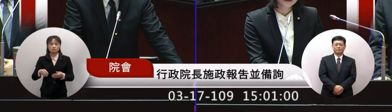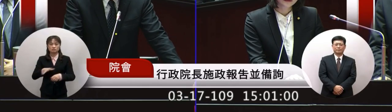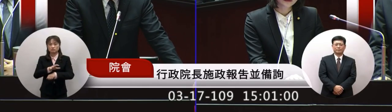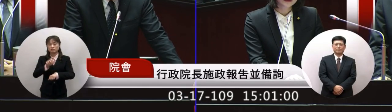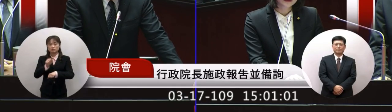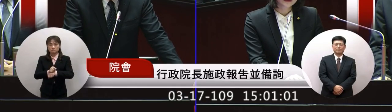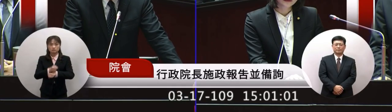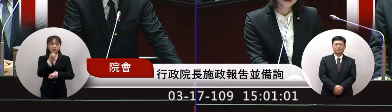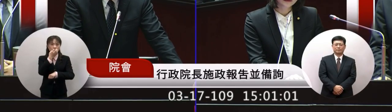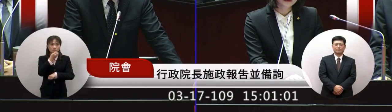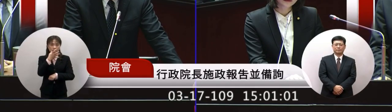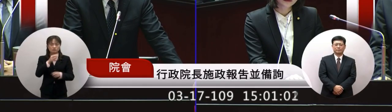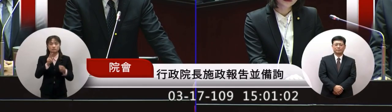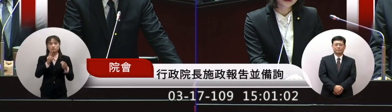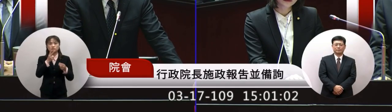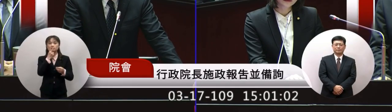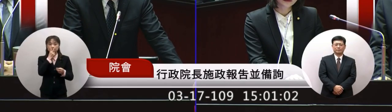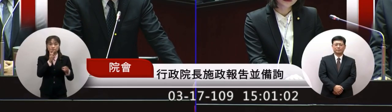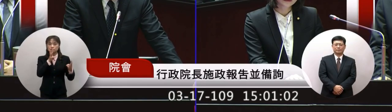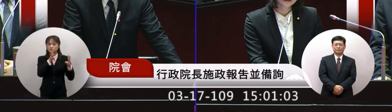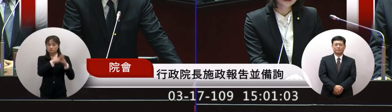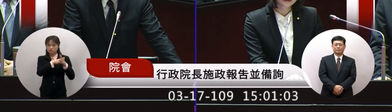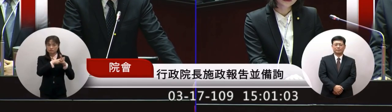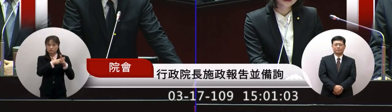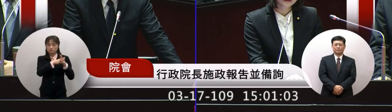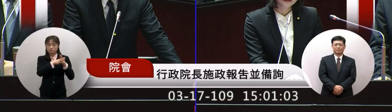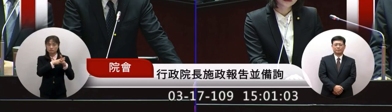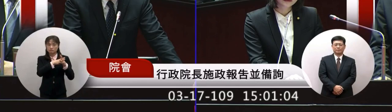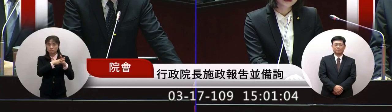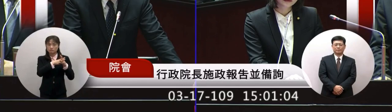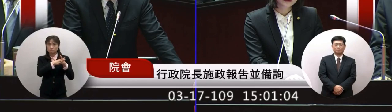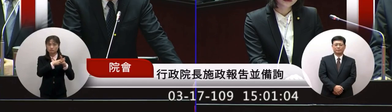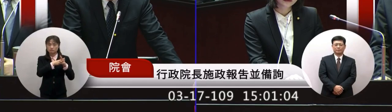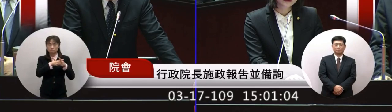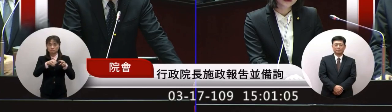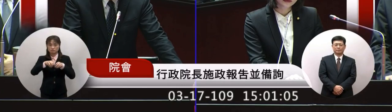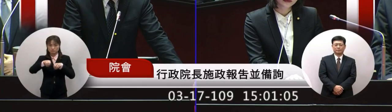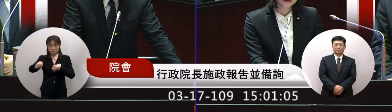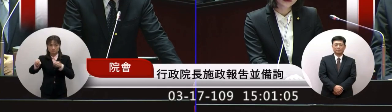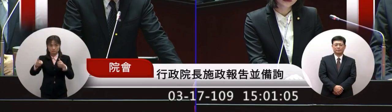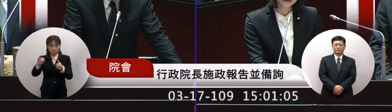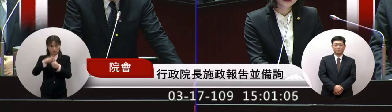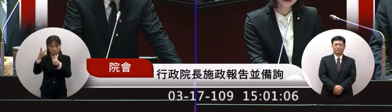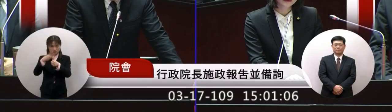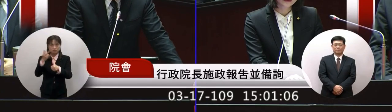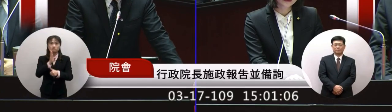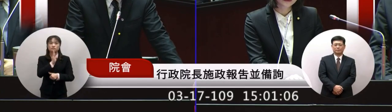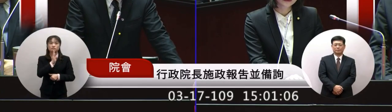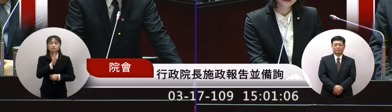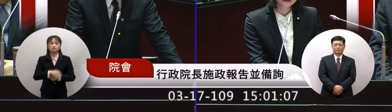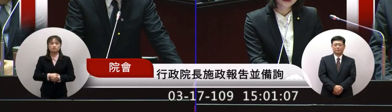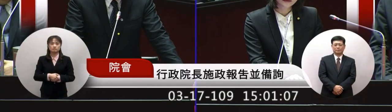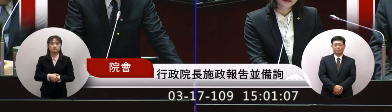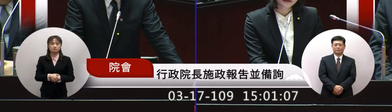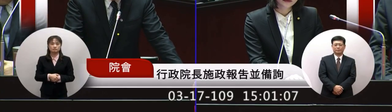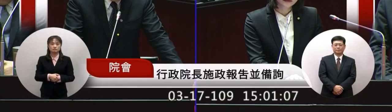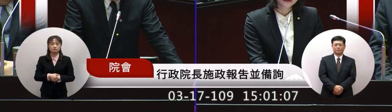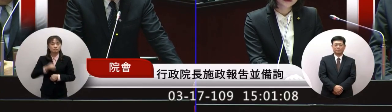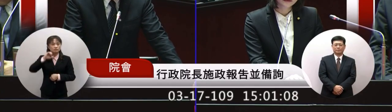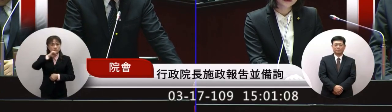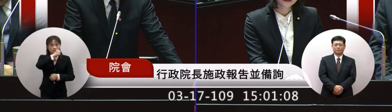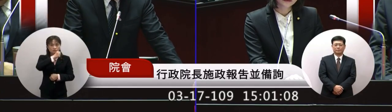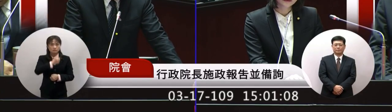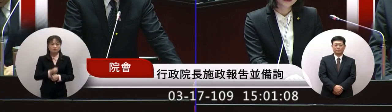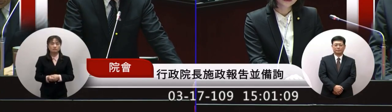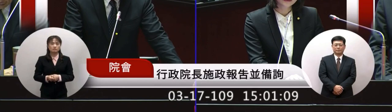他们是亚洲现在算是一个区域的一个金融中心的一个地位。那么台湾呢有相当大的制造